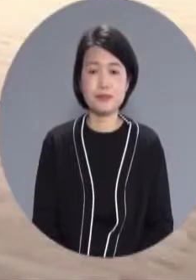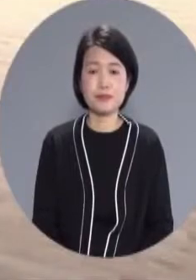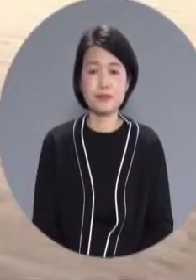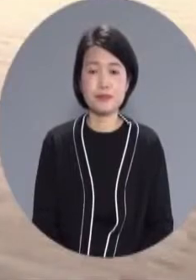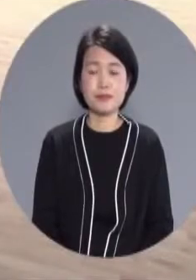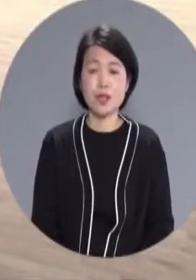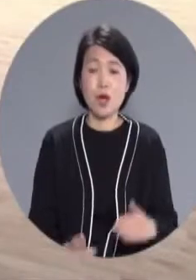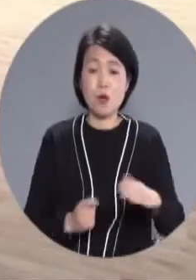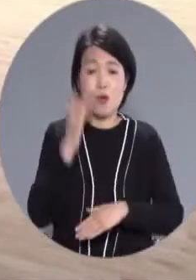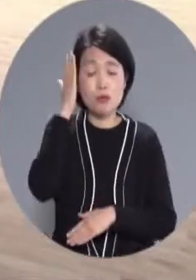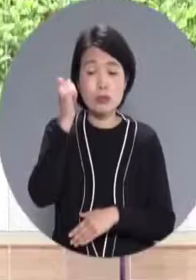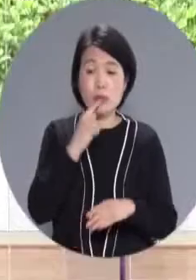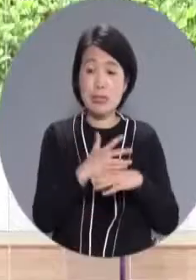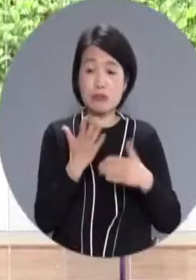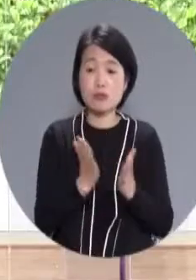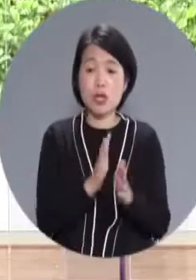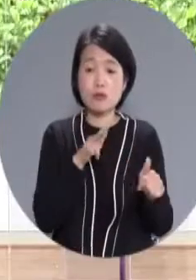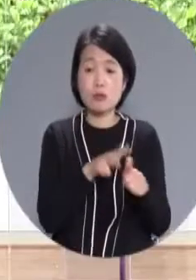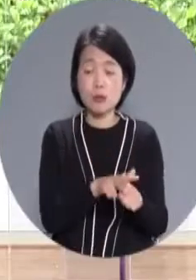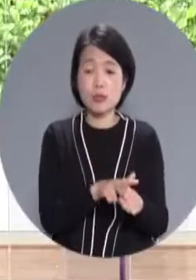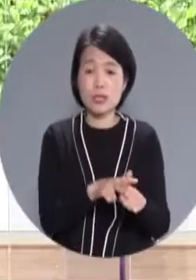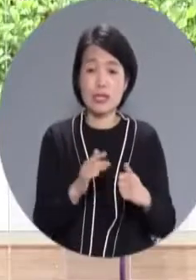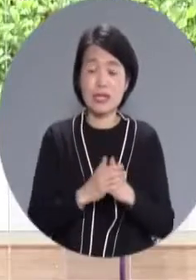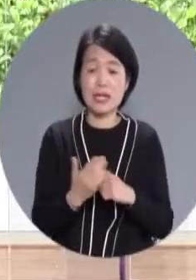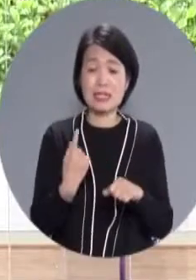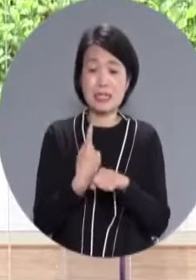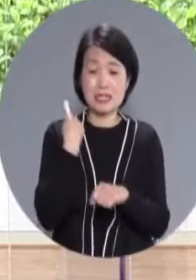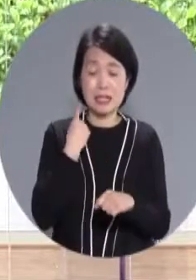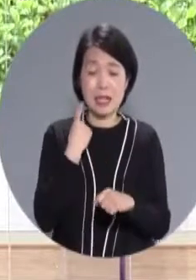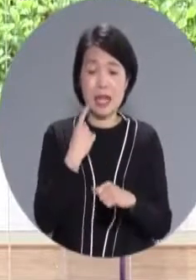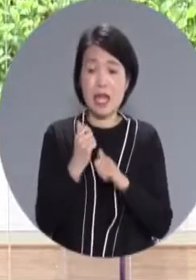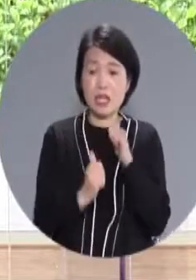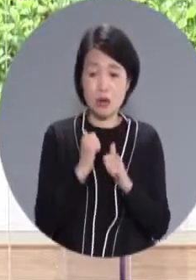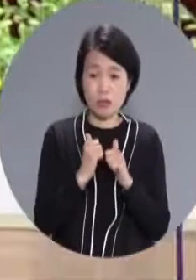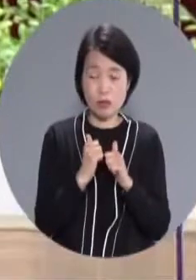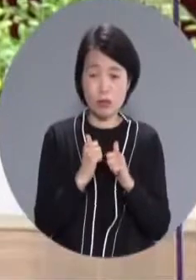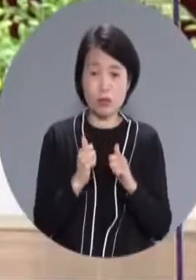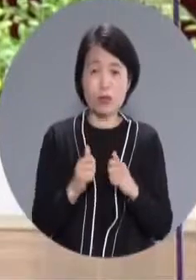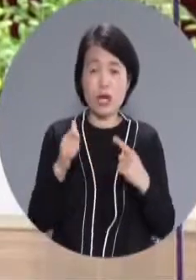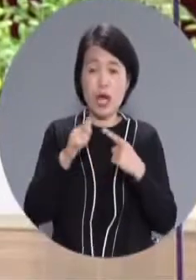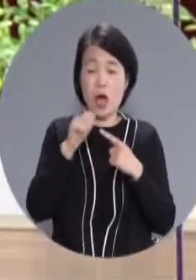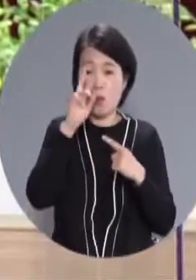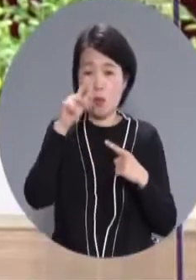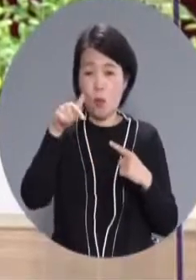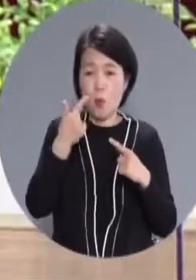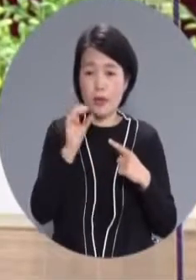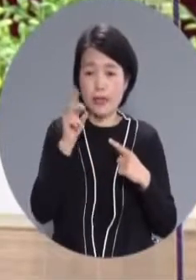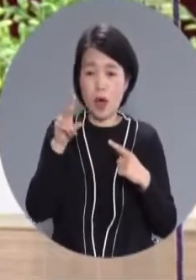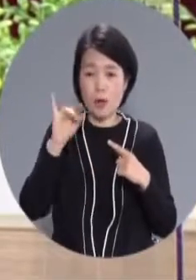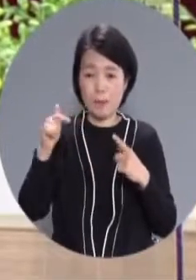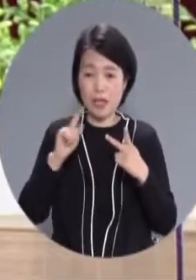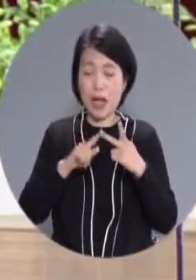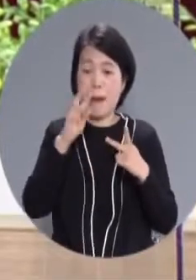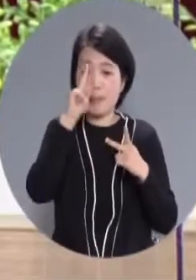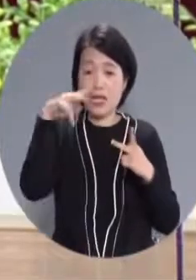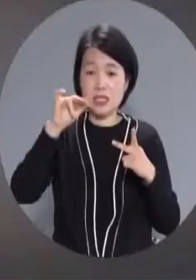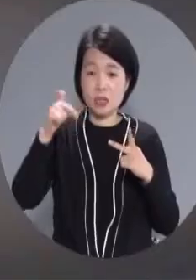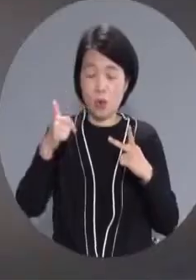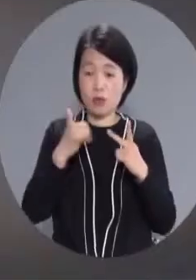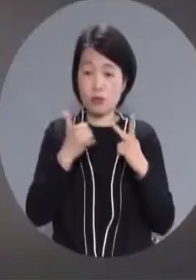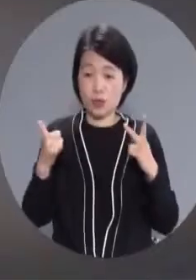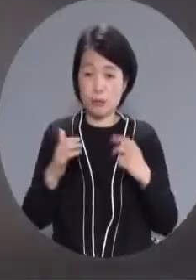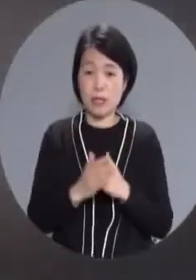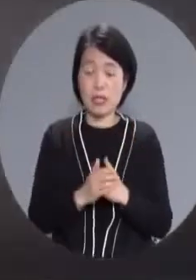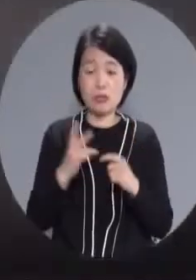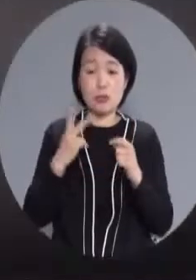고흥군 수 민주당 예비후보 는 지난해 치러진 예비 경선을 통해 0 영민과 박진구 원으로 압축 됐습니다 두번째